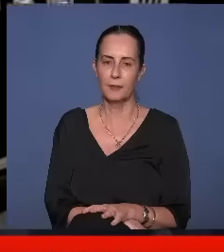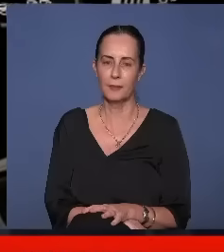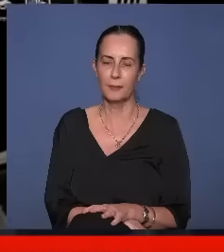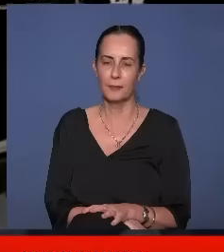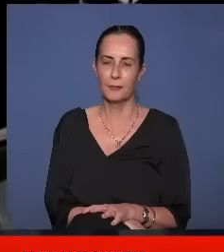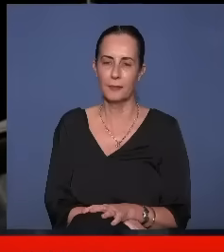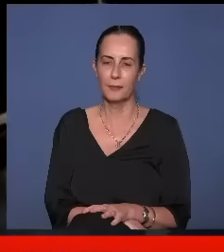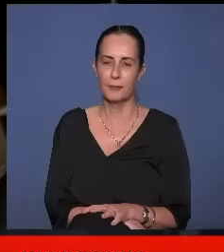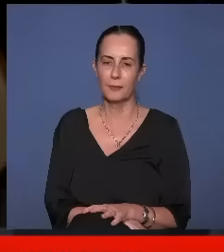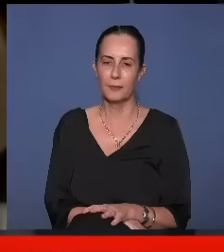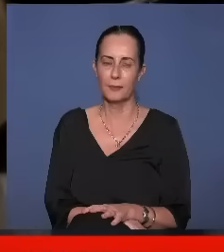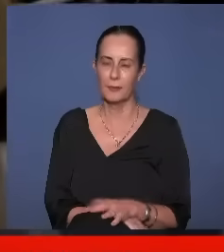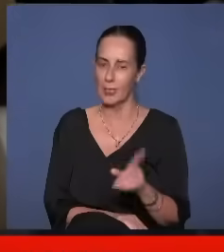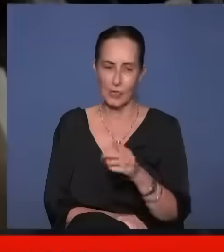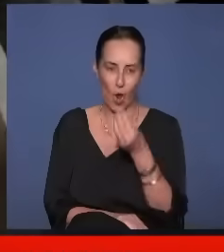זה לא מנות קרב,